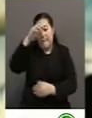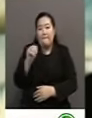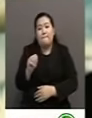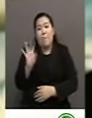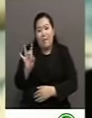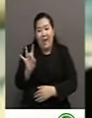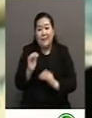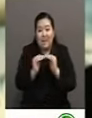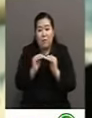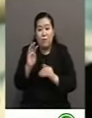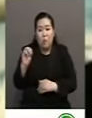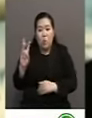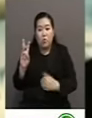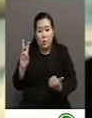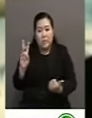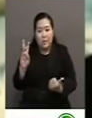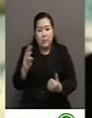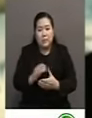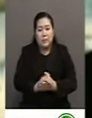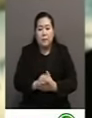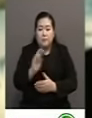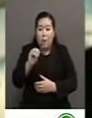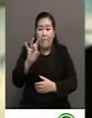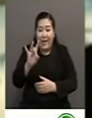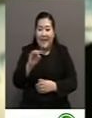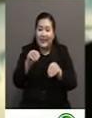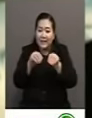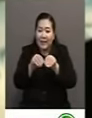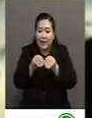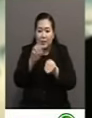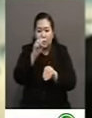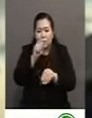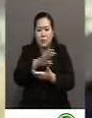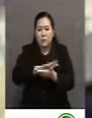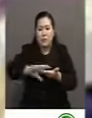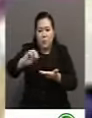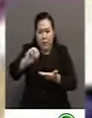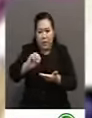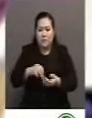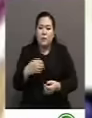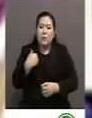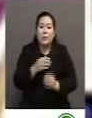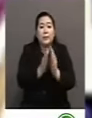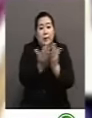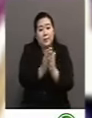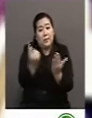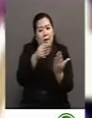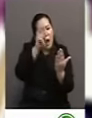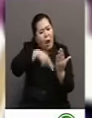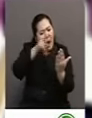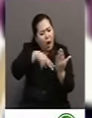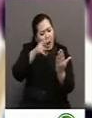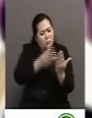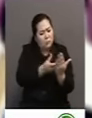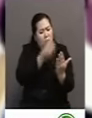เทียบเท่ากับม.6 ในปัจจุบันนะคะกำลังเตรียมจะสอบเข้ามหาวิทยาลัยปรากฏว่าไปอ่านพบหนังสือชื่อว่